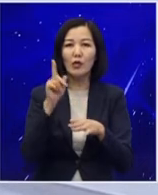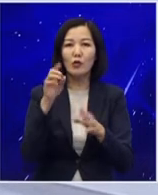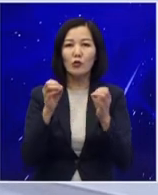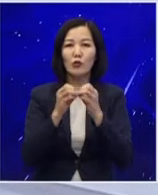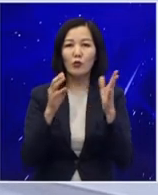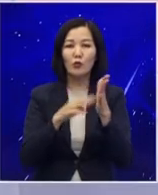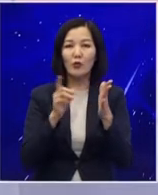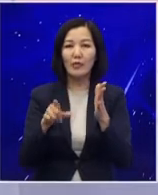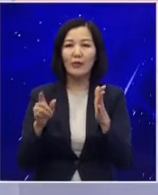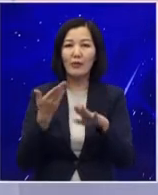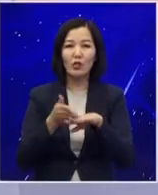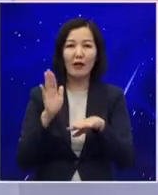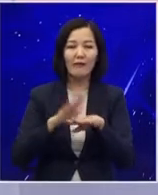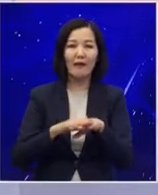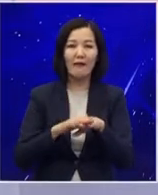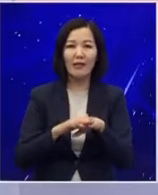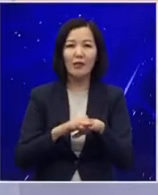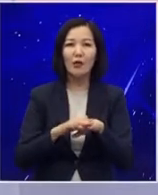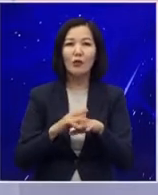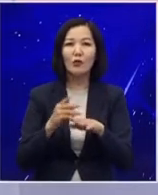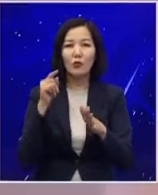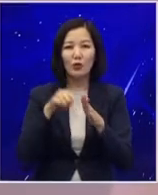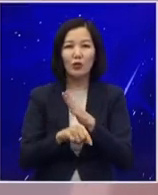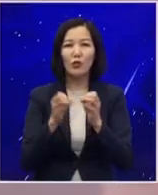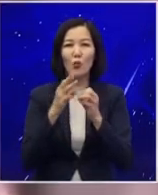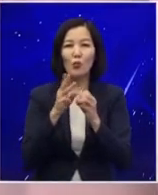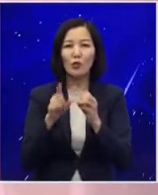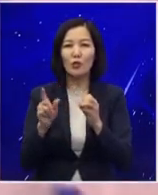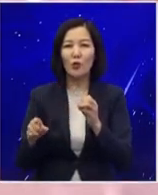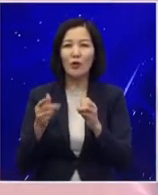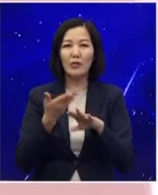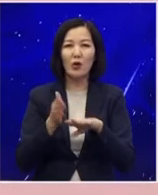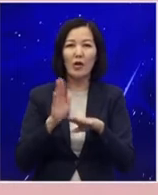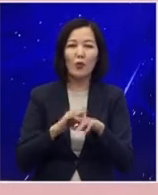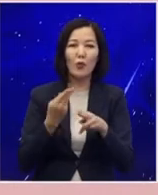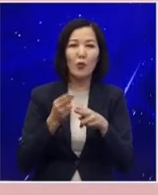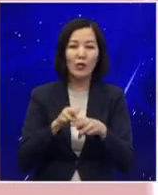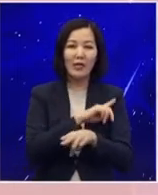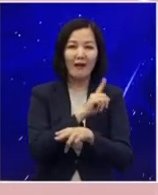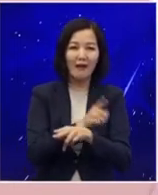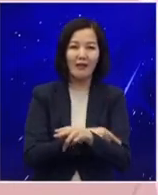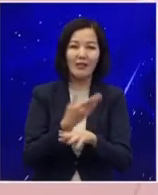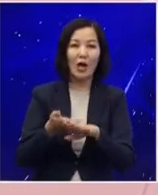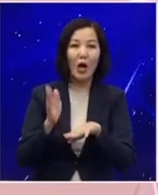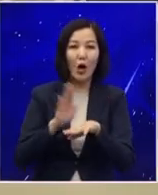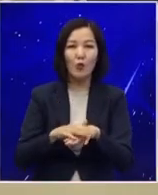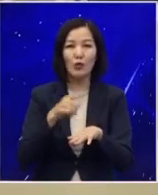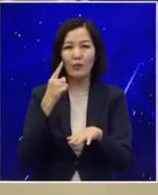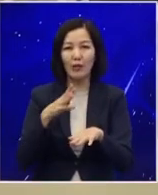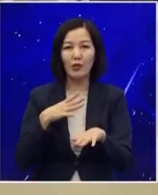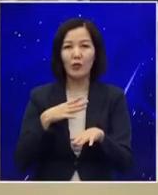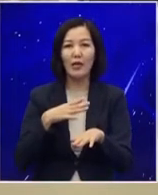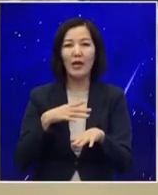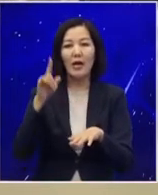ауырған 119 адамның жағдайы нашар, соның ішінде 13 науқастың ахуалы аса қатты ауыр деп бағалануда.